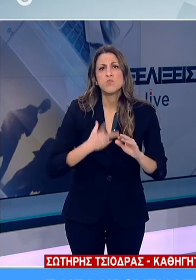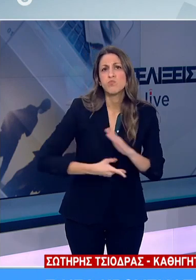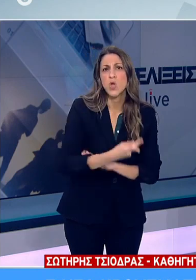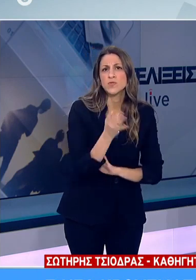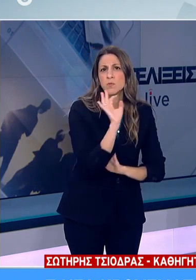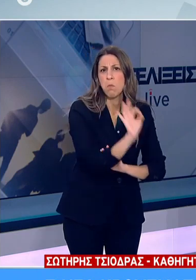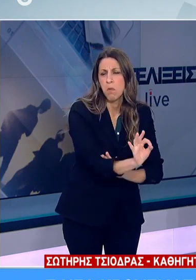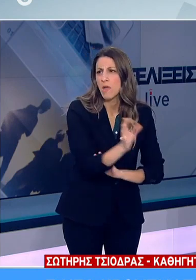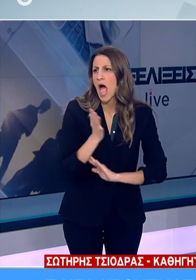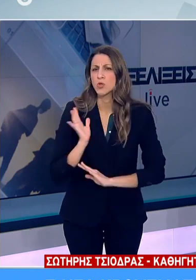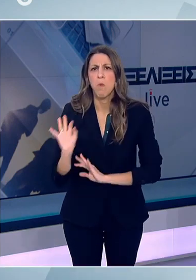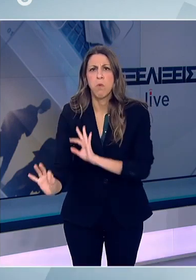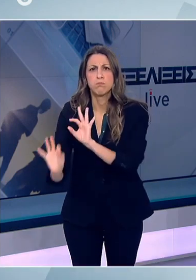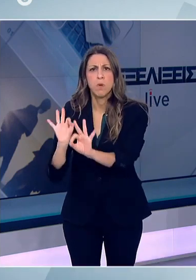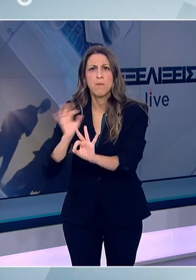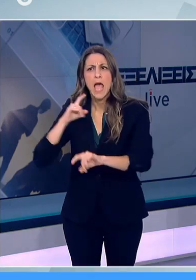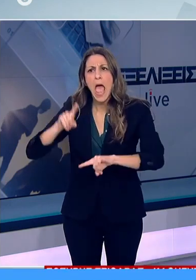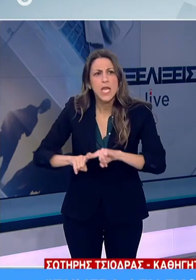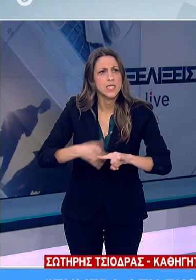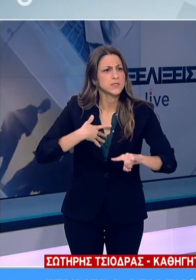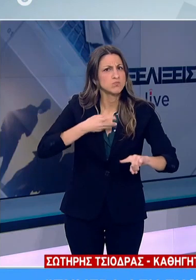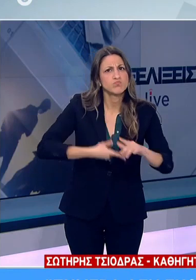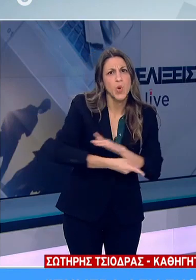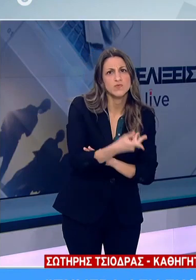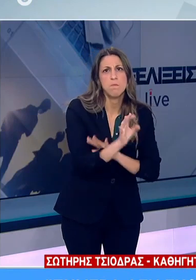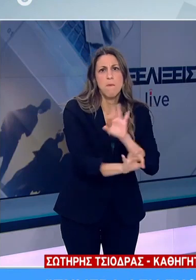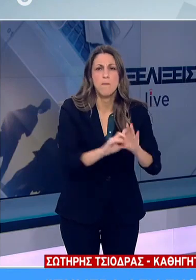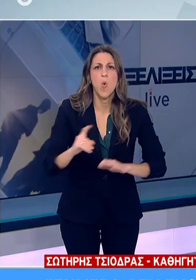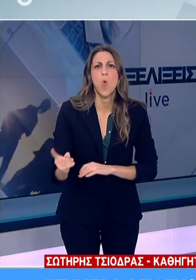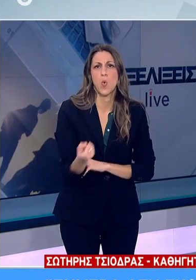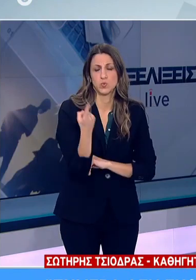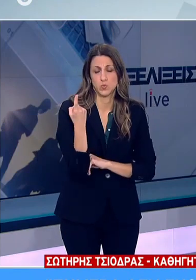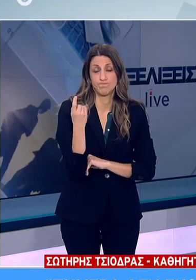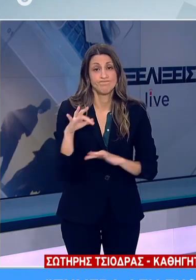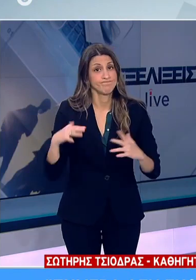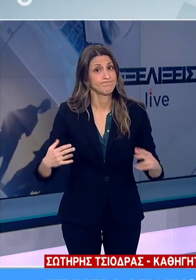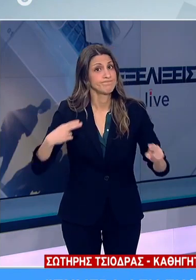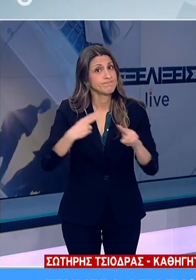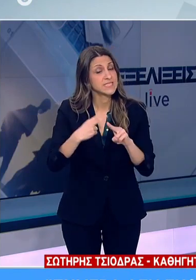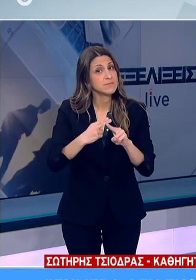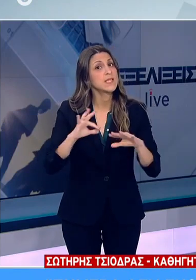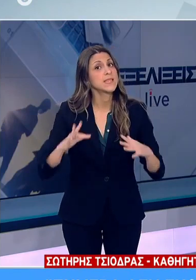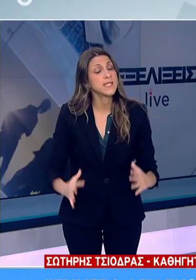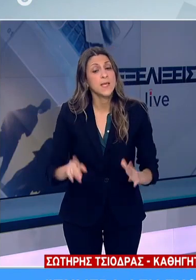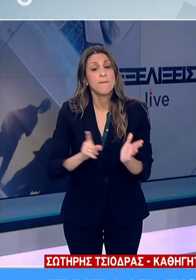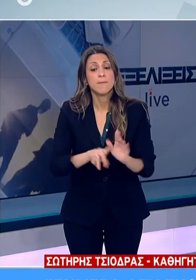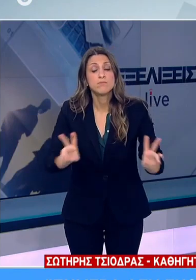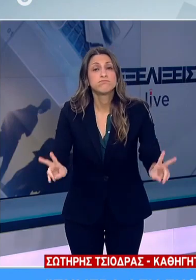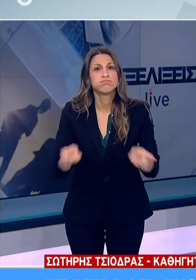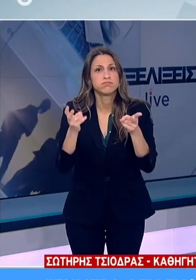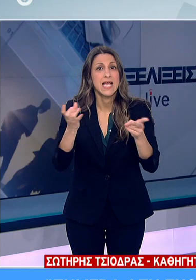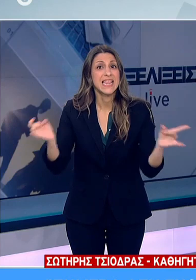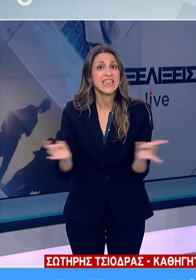και τις τοπικές κοινότητες. Είναι ζήτημα λοιπόν ζωτικής σημασίας γρήγορα να διαγνώσκεται σε περιοχές που